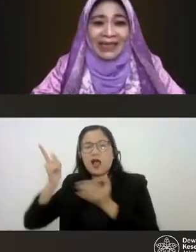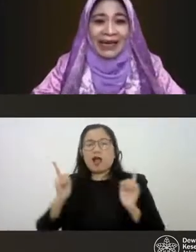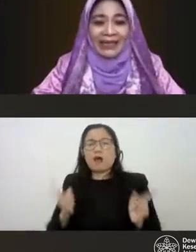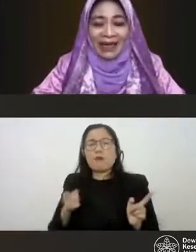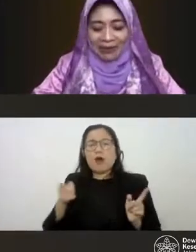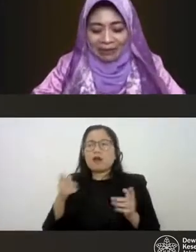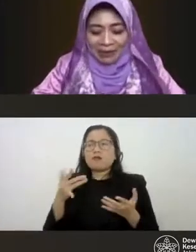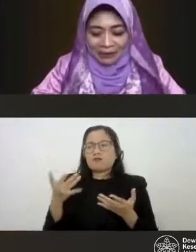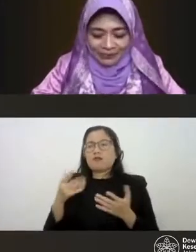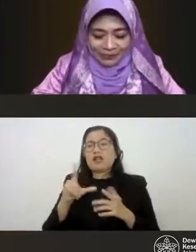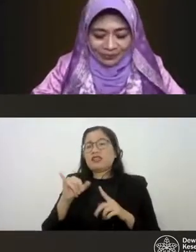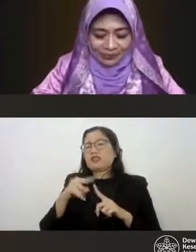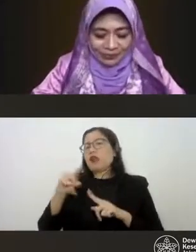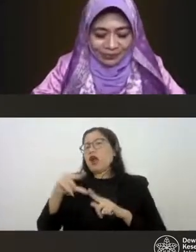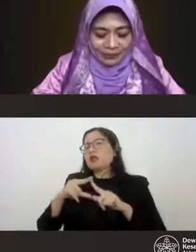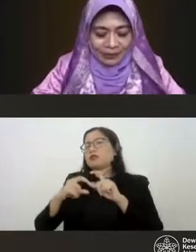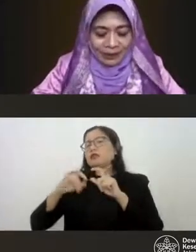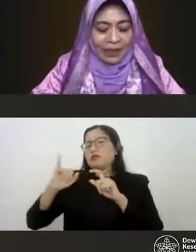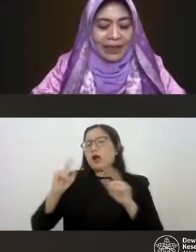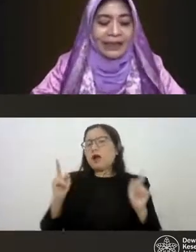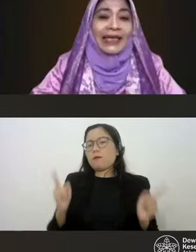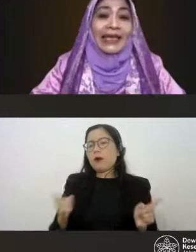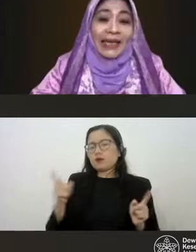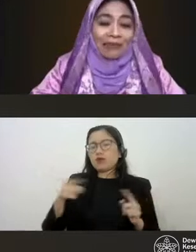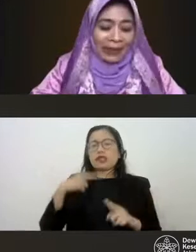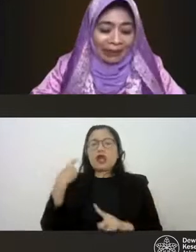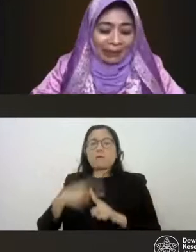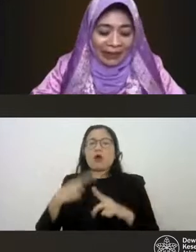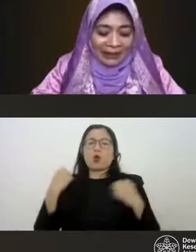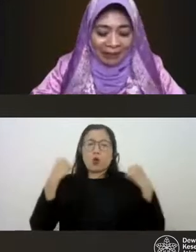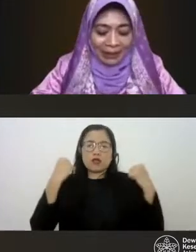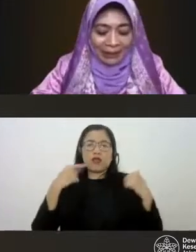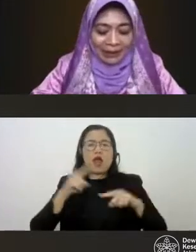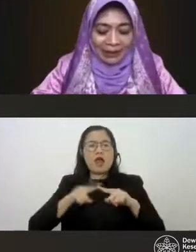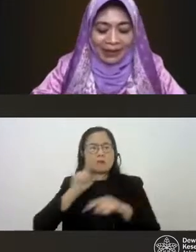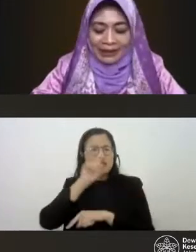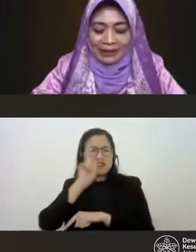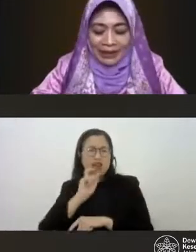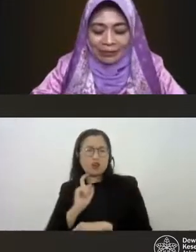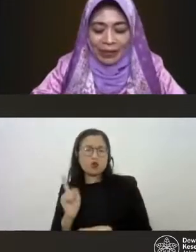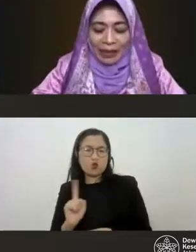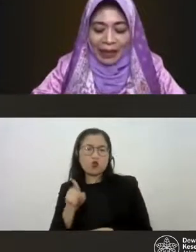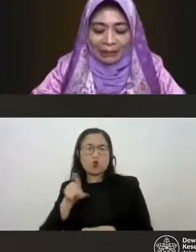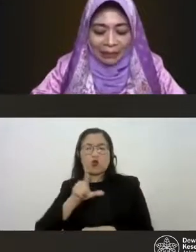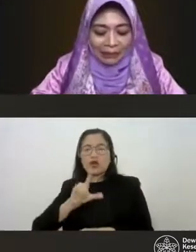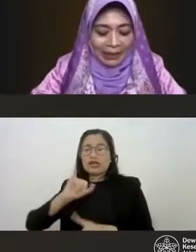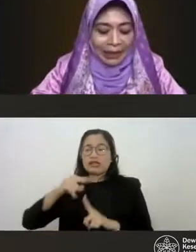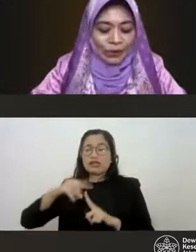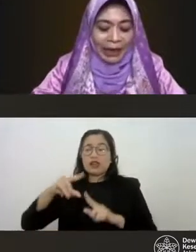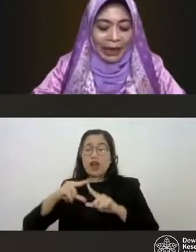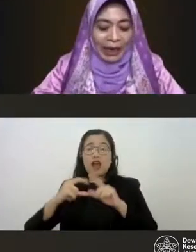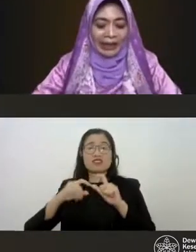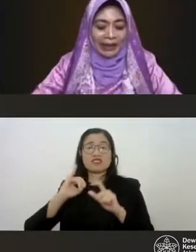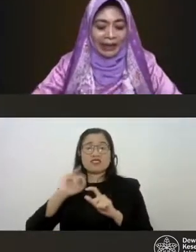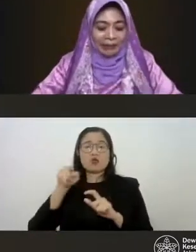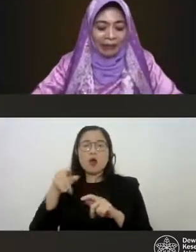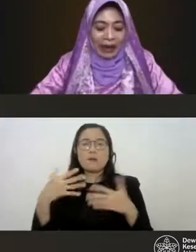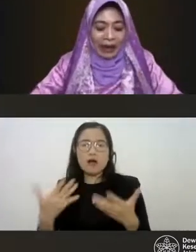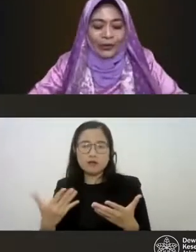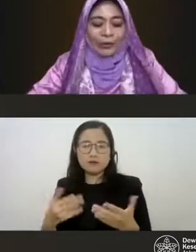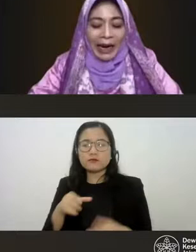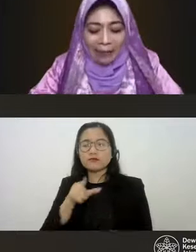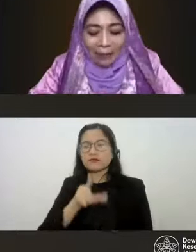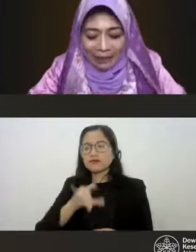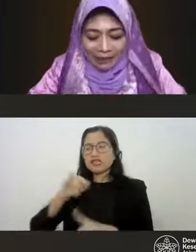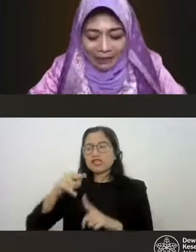sih literasi agama itu? Seiring dengan perkembangan zaman, literasi bukan lagi bermakna tunggal, melainkan